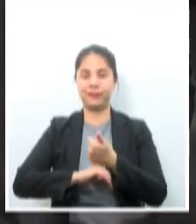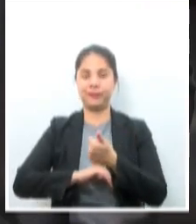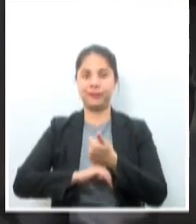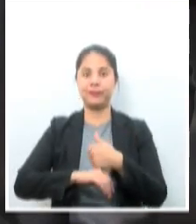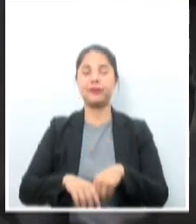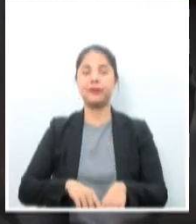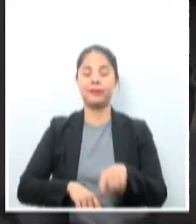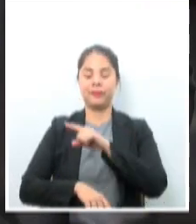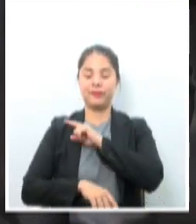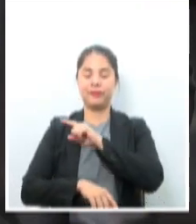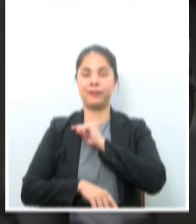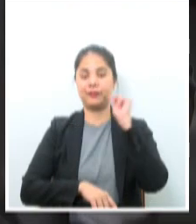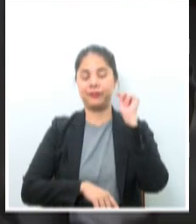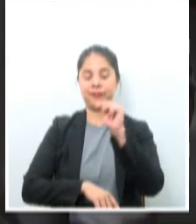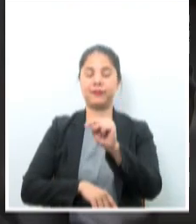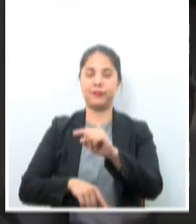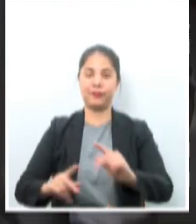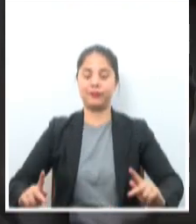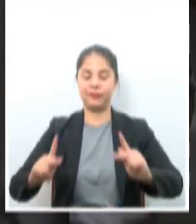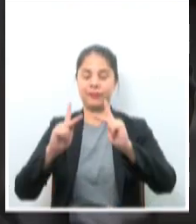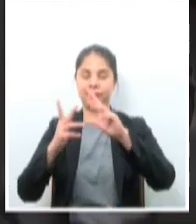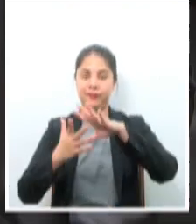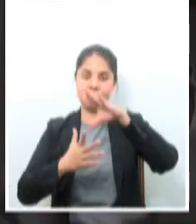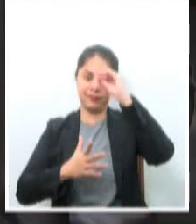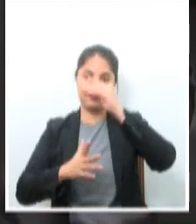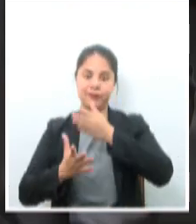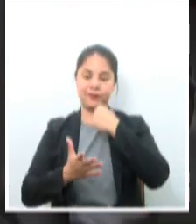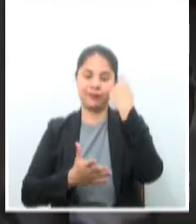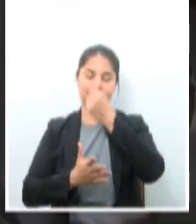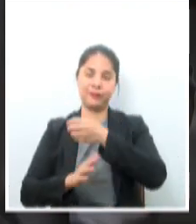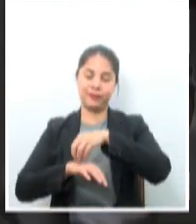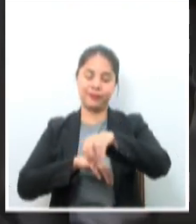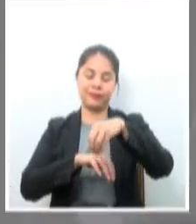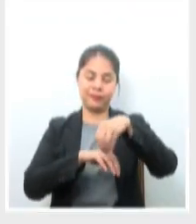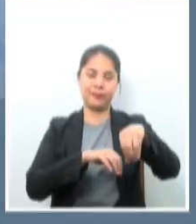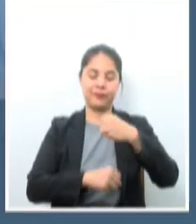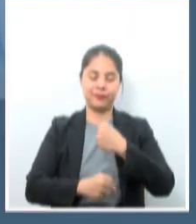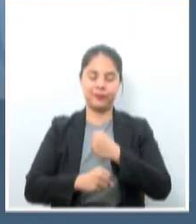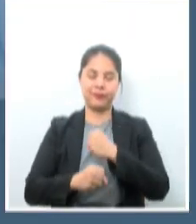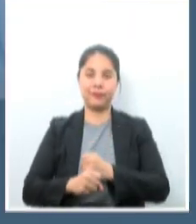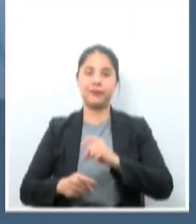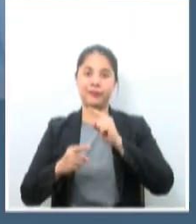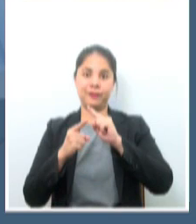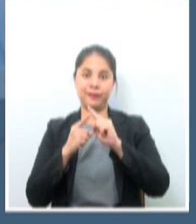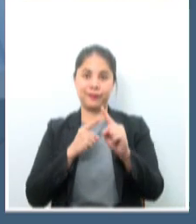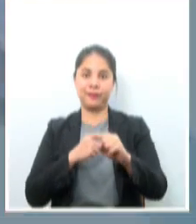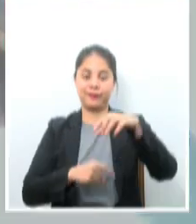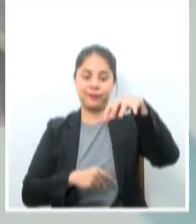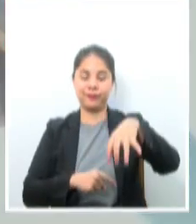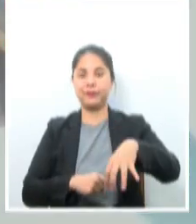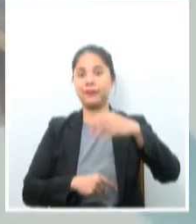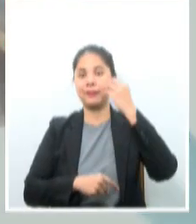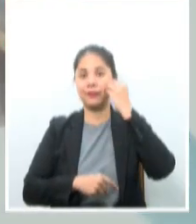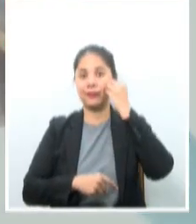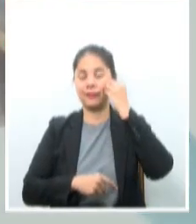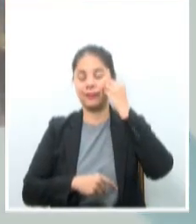าได้มีข้อสั่งการให้หน่วยงานในสังกัดดำเนินการในส่วนที่เกี่ยวข้องดำเนินการดังนี้ 1. การปรับปรุงภูมิทัศน์ภายในสพ